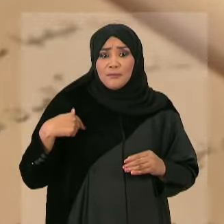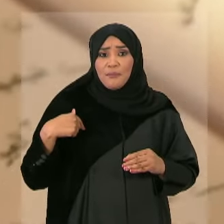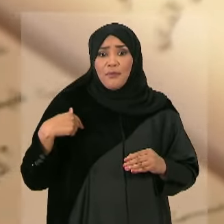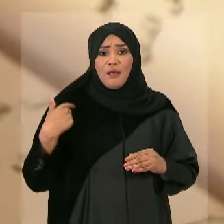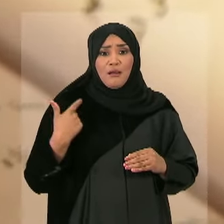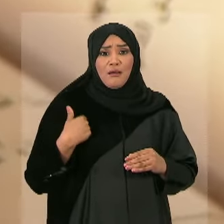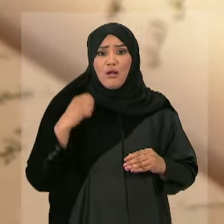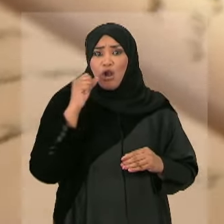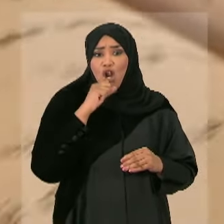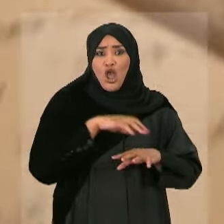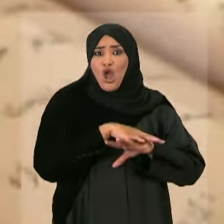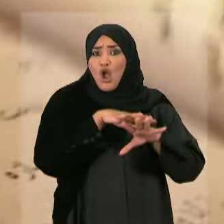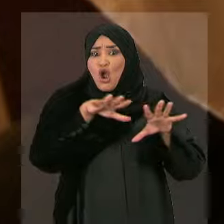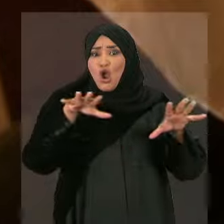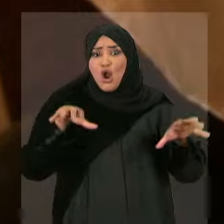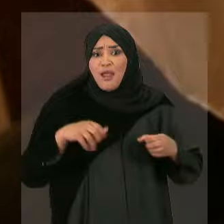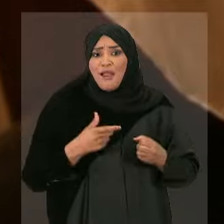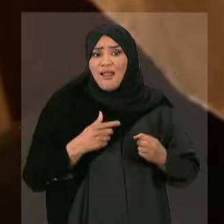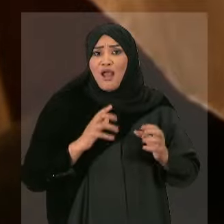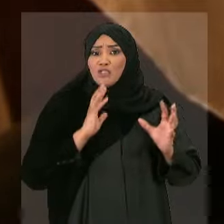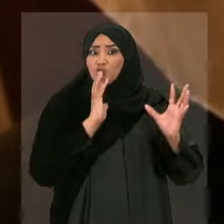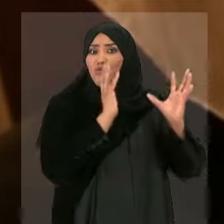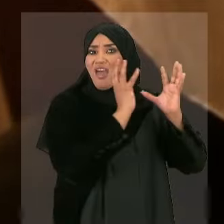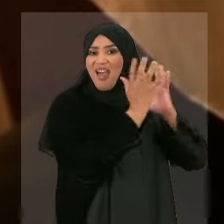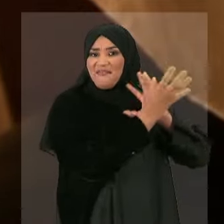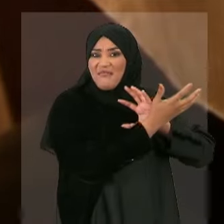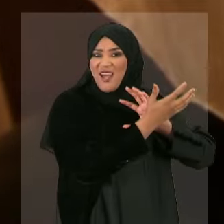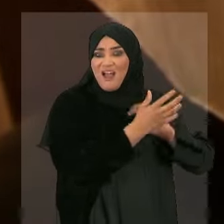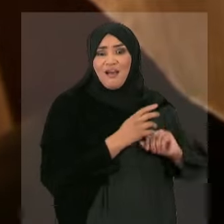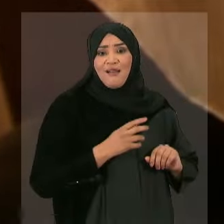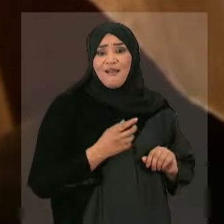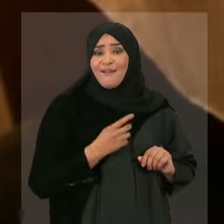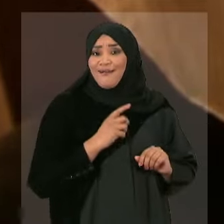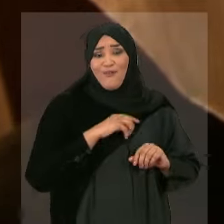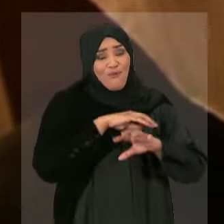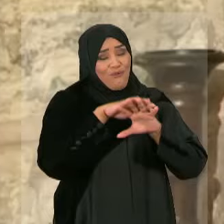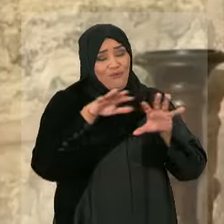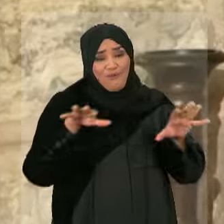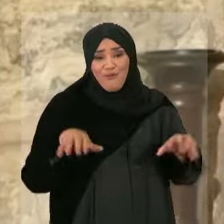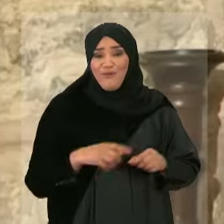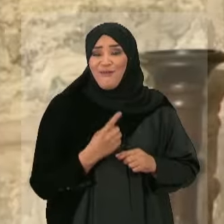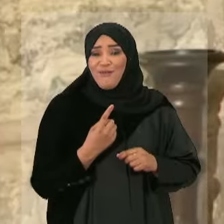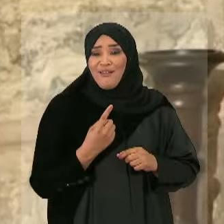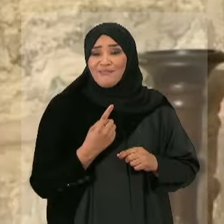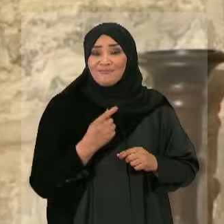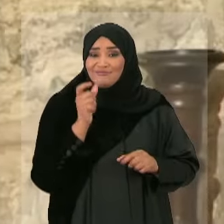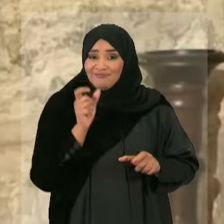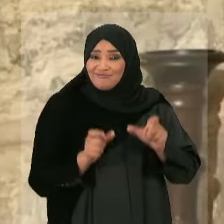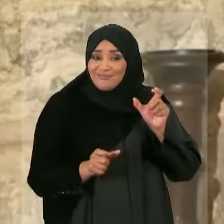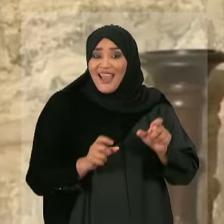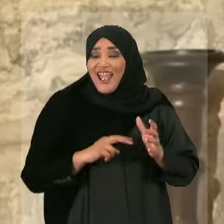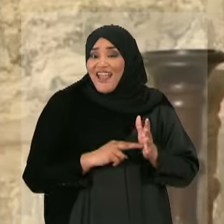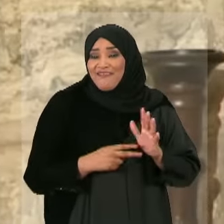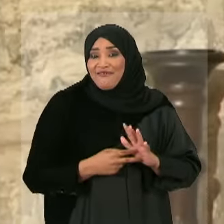سياسية، الفولكلور منطقة جغرافية، لكن بضل خصوصية المكان. كيف؟ أنا مثلاً عندي غنوية على